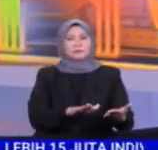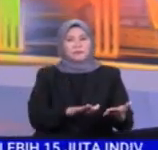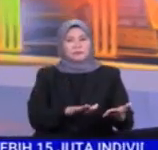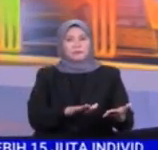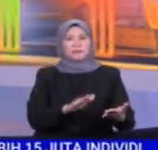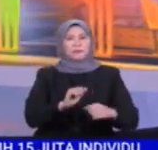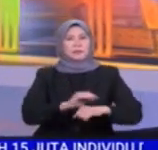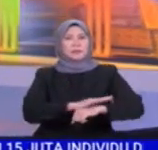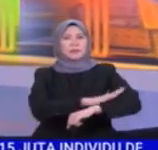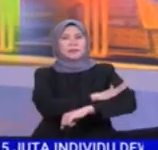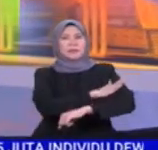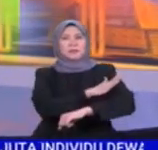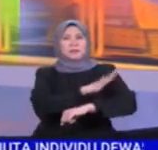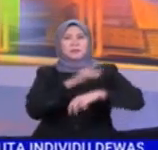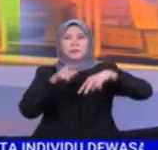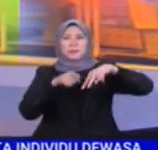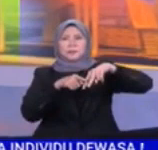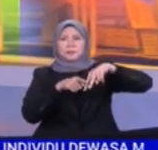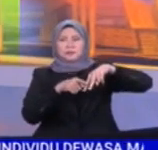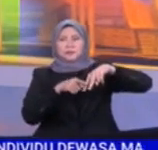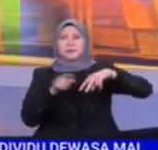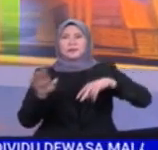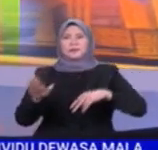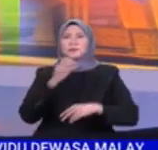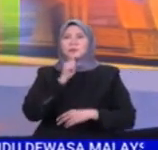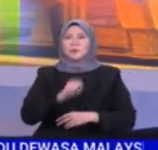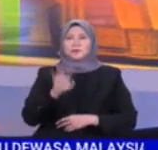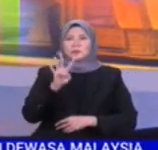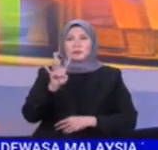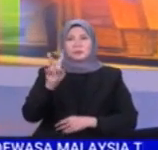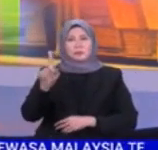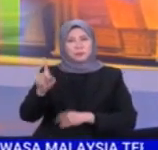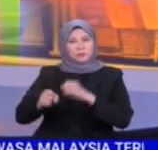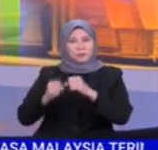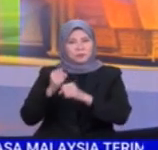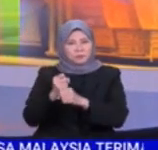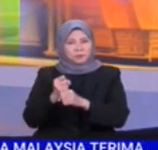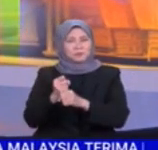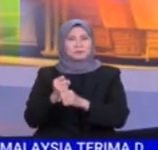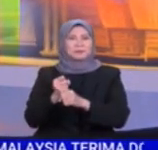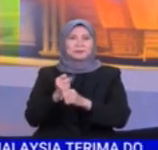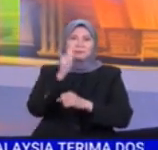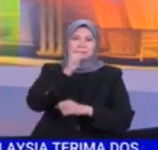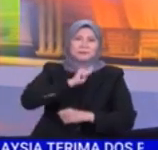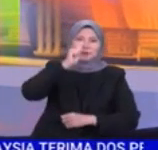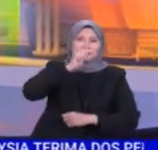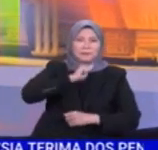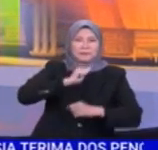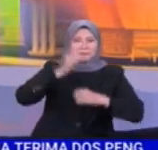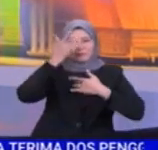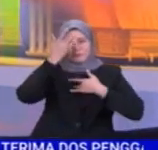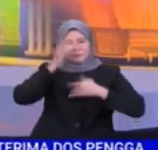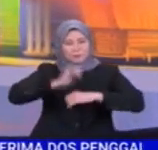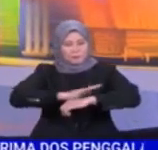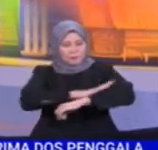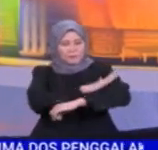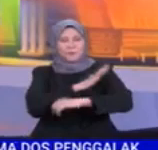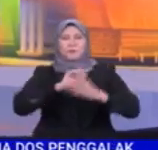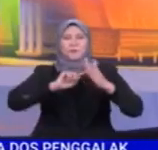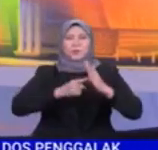tadi akibatkan Sepang kapal oleh RAM yang berusia empat bersatu tahun sebelum ini bertarung dengan kece berkenaan sejak ogos